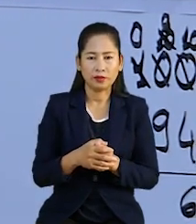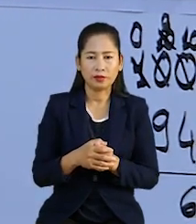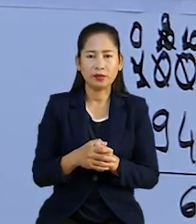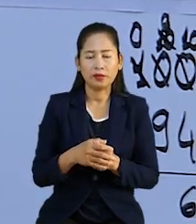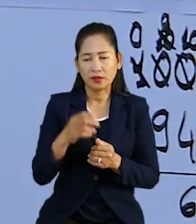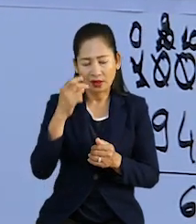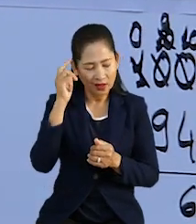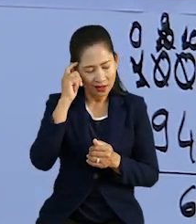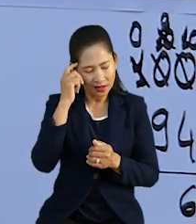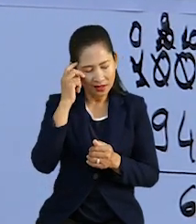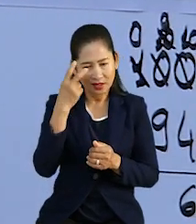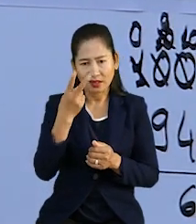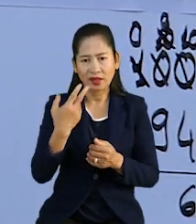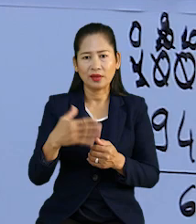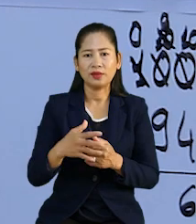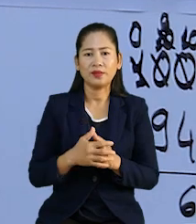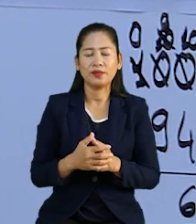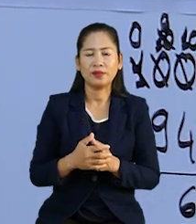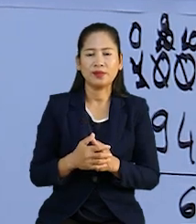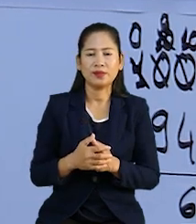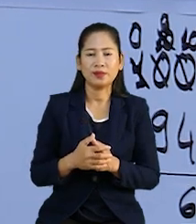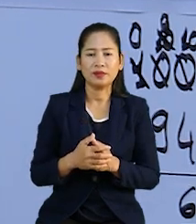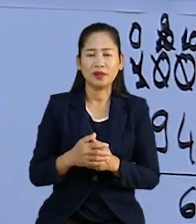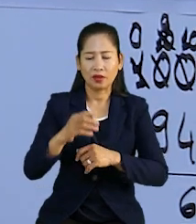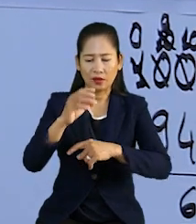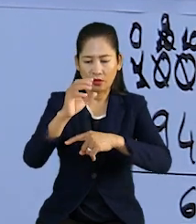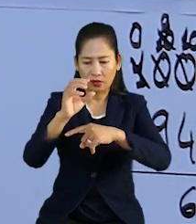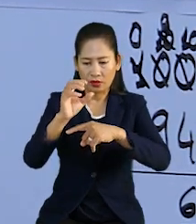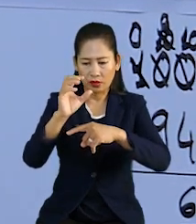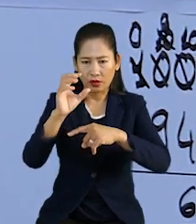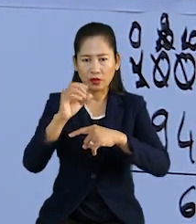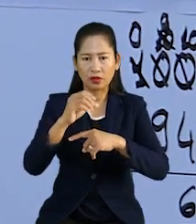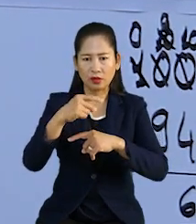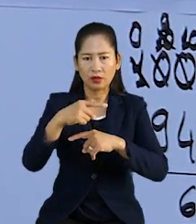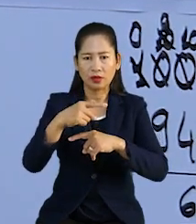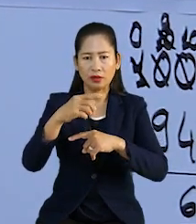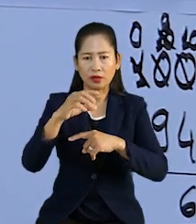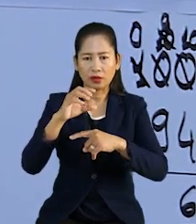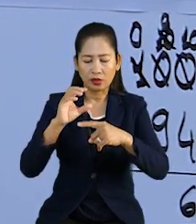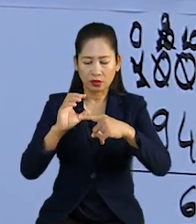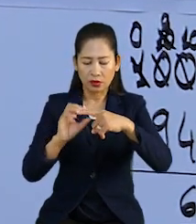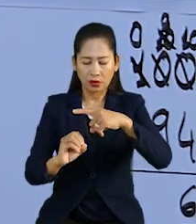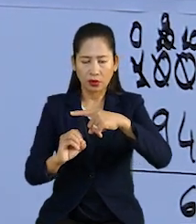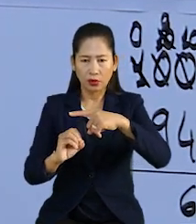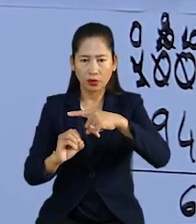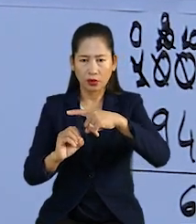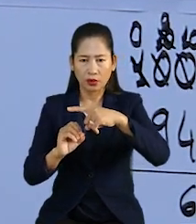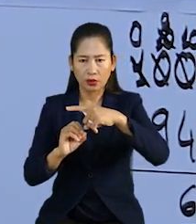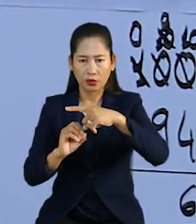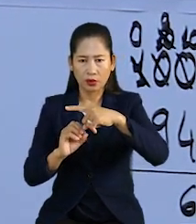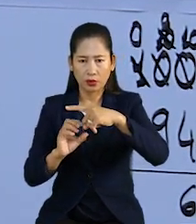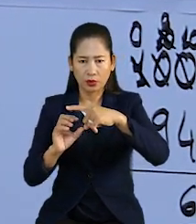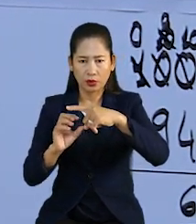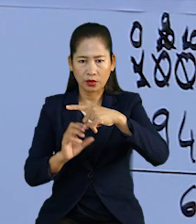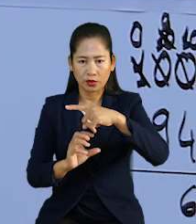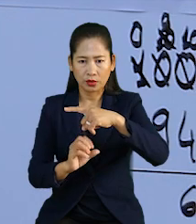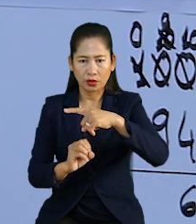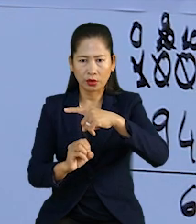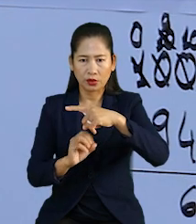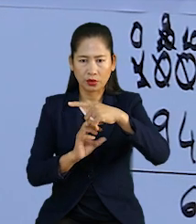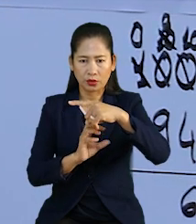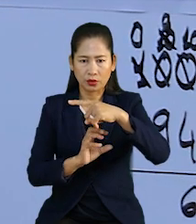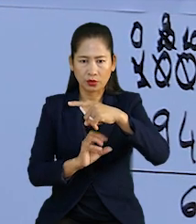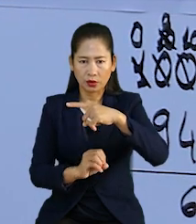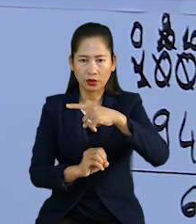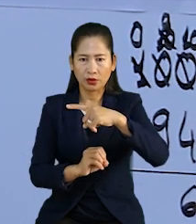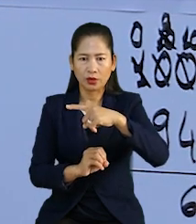Ta phát công cực khơi môn nẹ khu tiện. Chà, ta dư thư màn thị trăm trời ná, tụi bây chỉ cực luôn cả đời. Sốn,